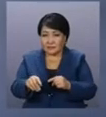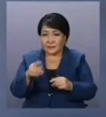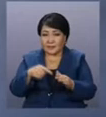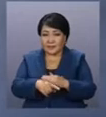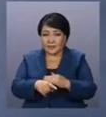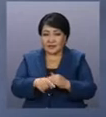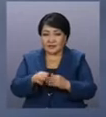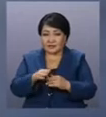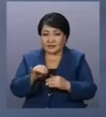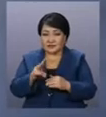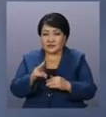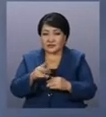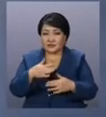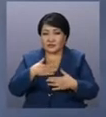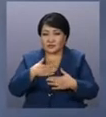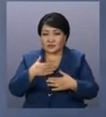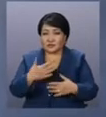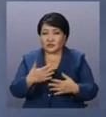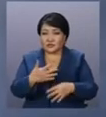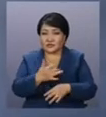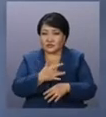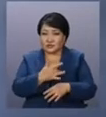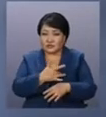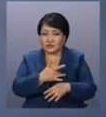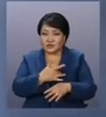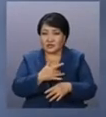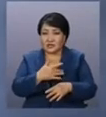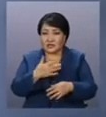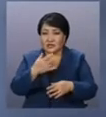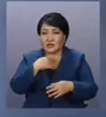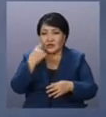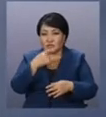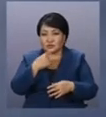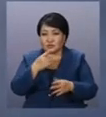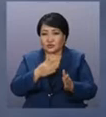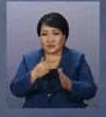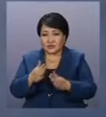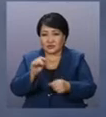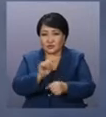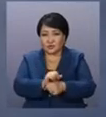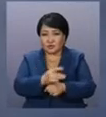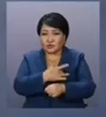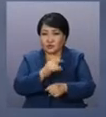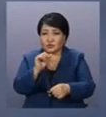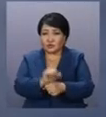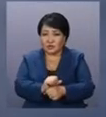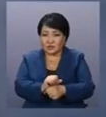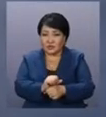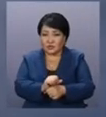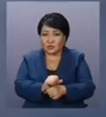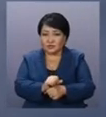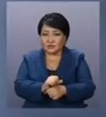шок, тыныс алу жүйесінің тоқтауы, жүрек тоқтау, жаңағы көп